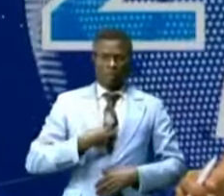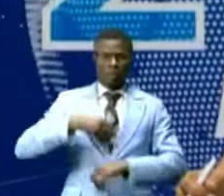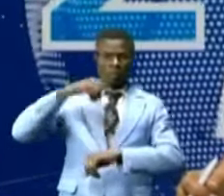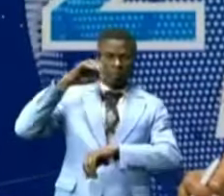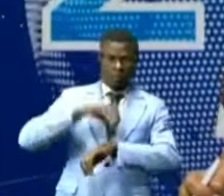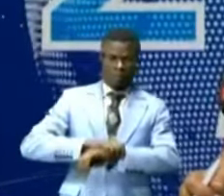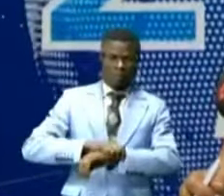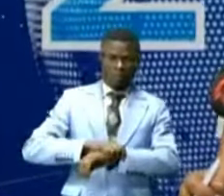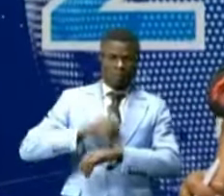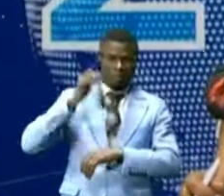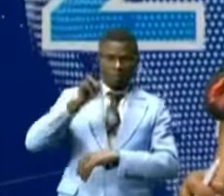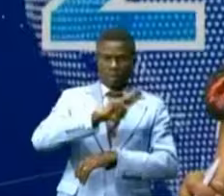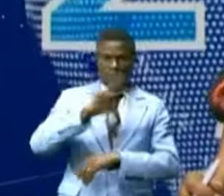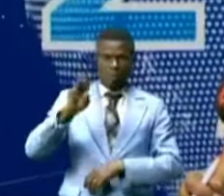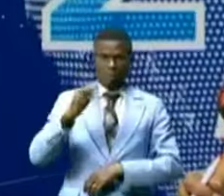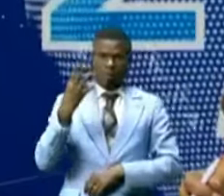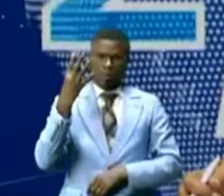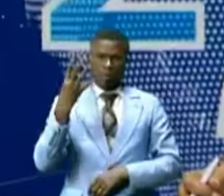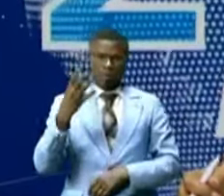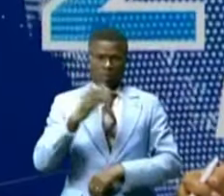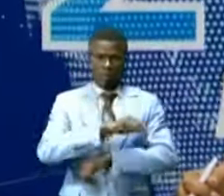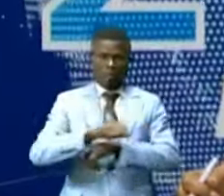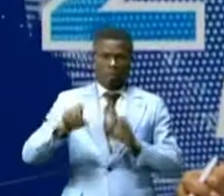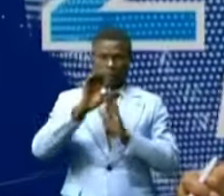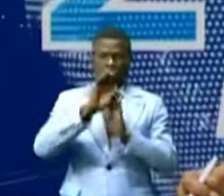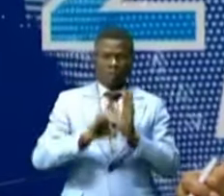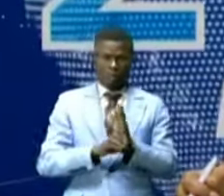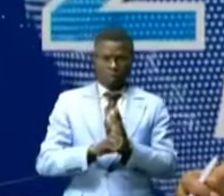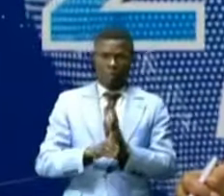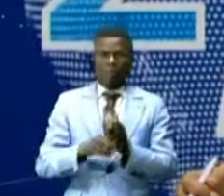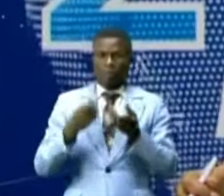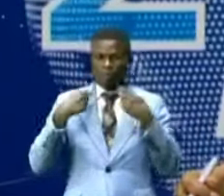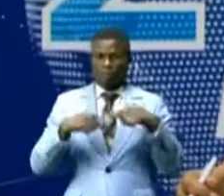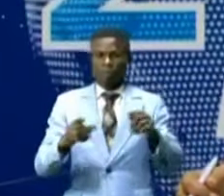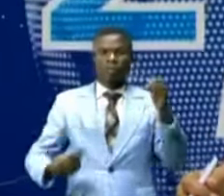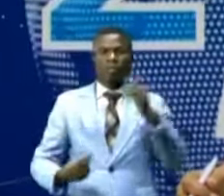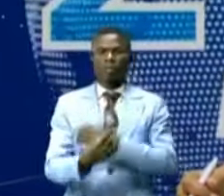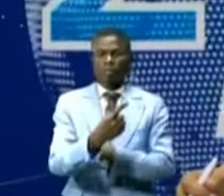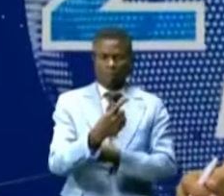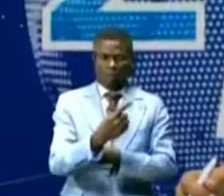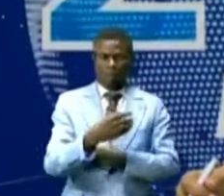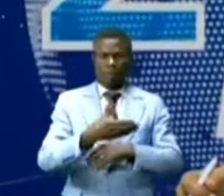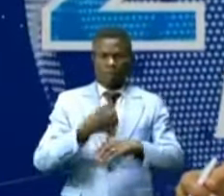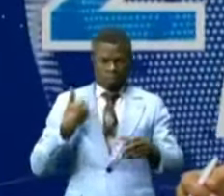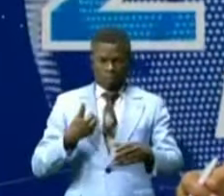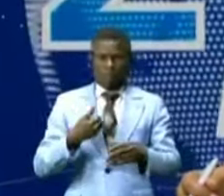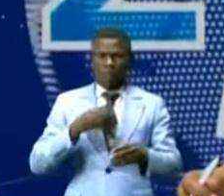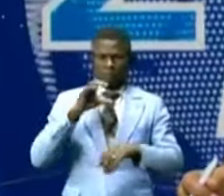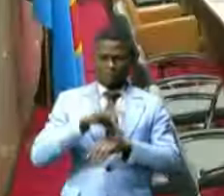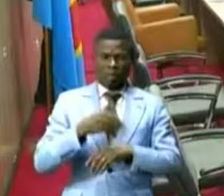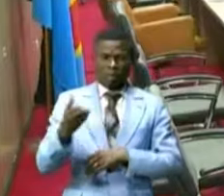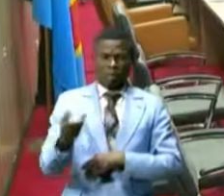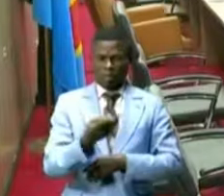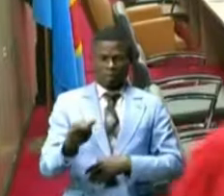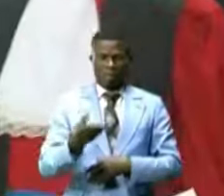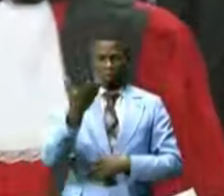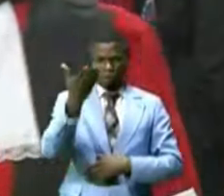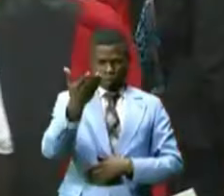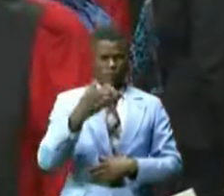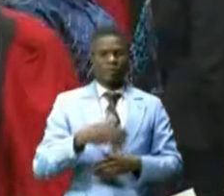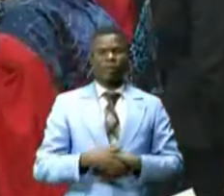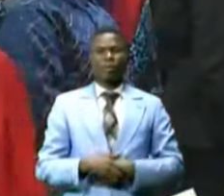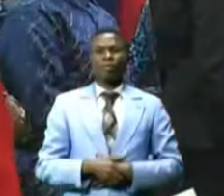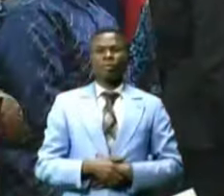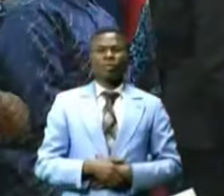2024. La Cour constitutionnelle a rendu son arrêt avant dire droit. Explication Edith Chalakatala.